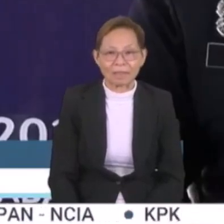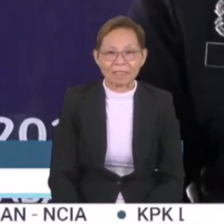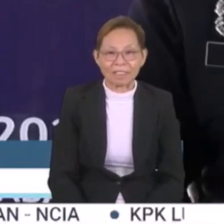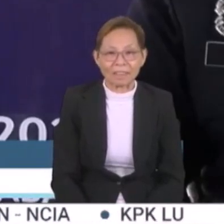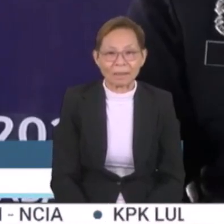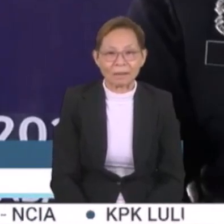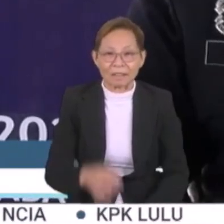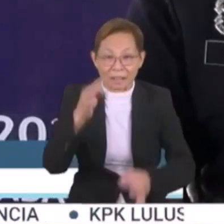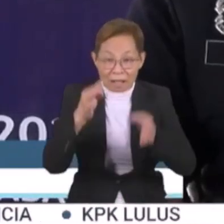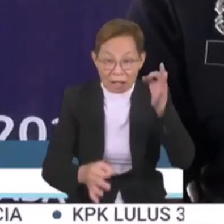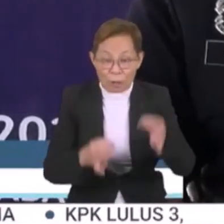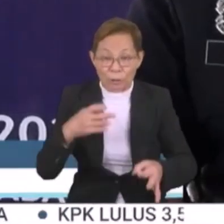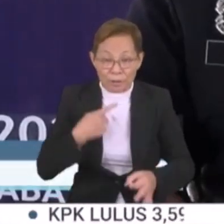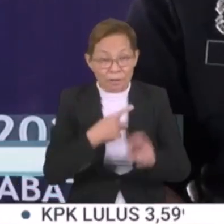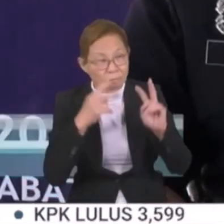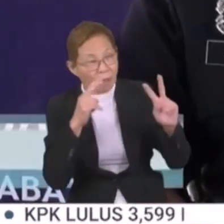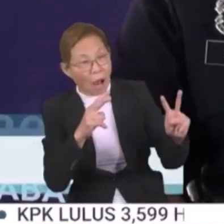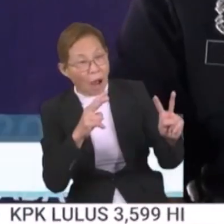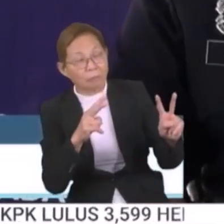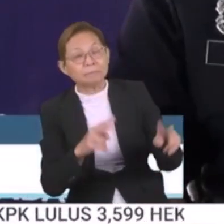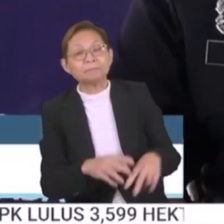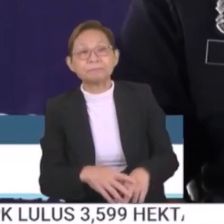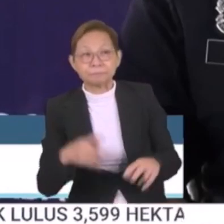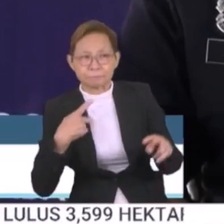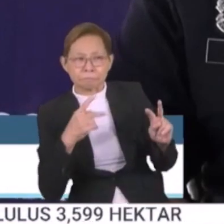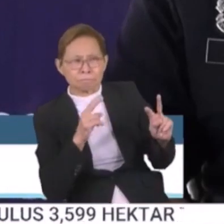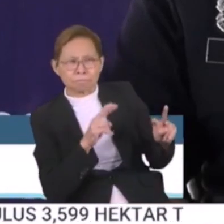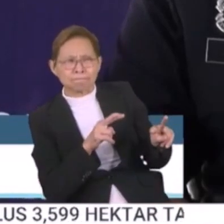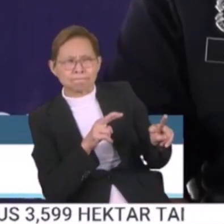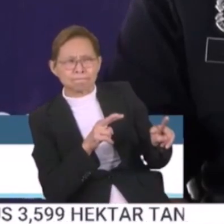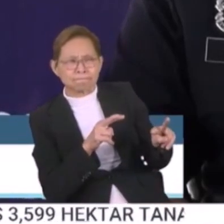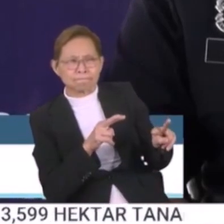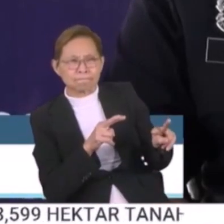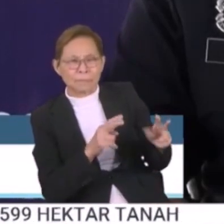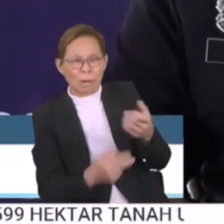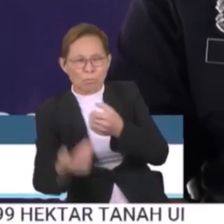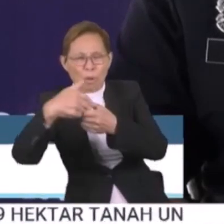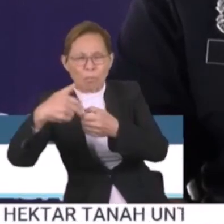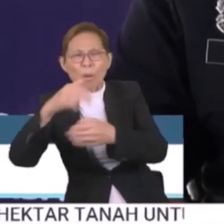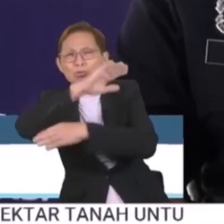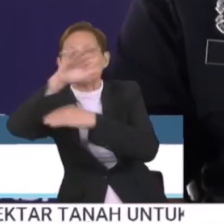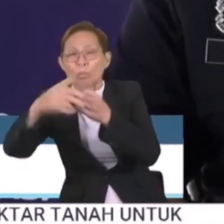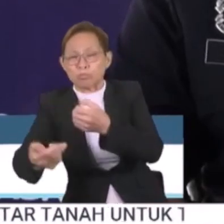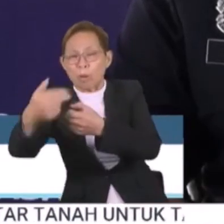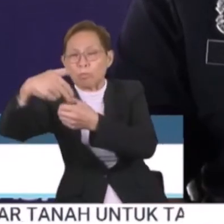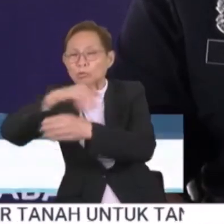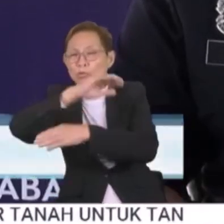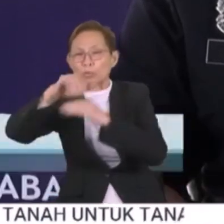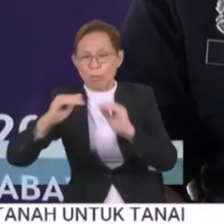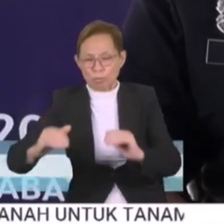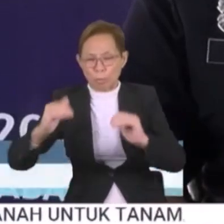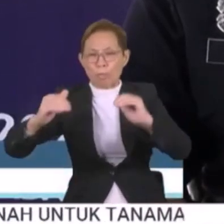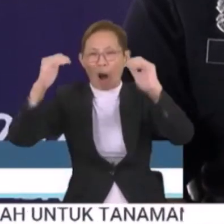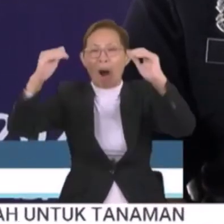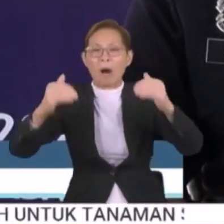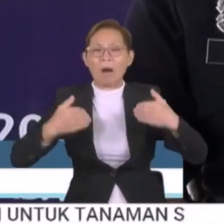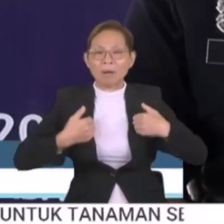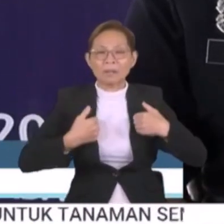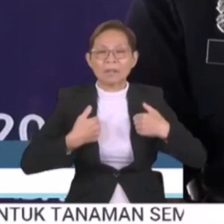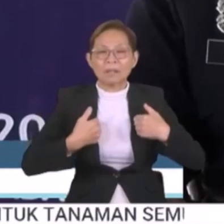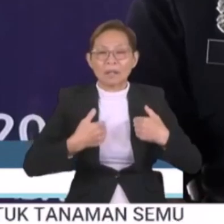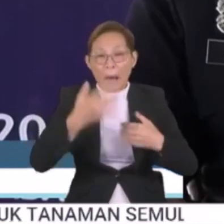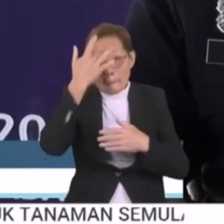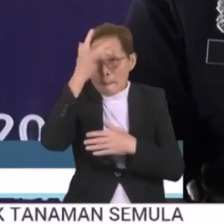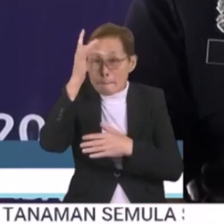Kalau kita lihat penglibatan dalam semua peringkat ada, orang cerdik pandai pun ada, di student pun